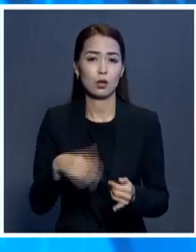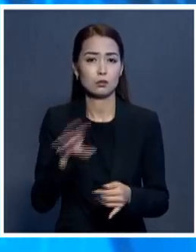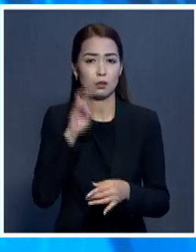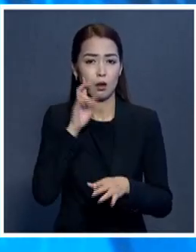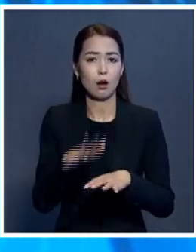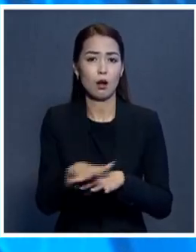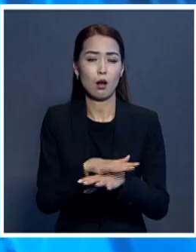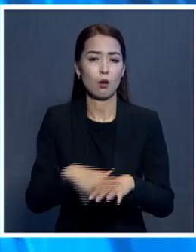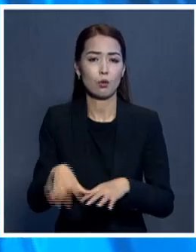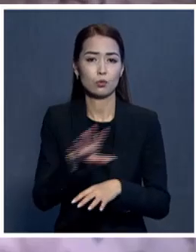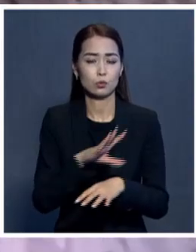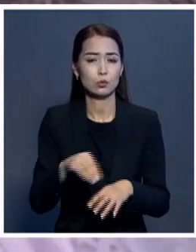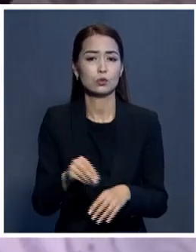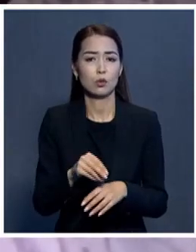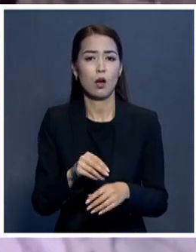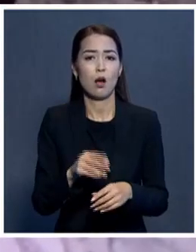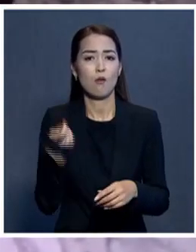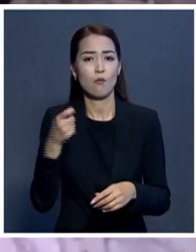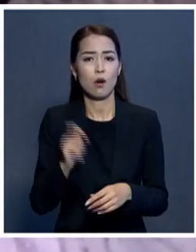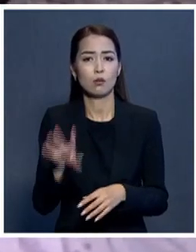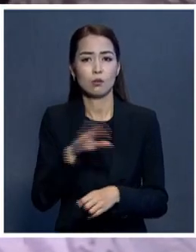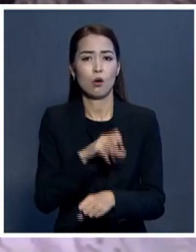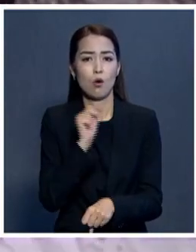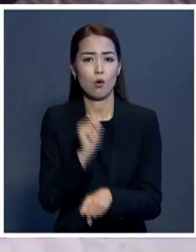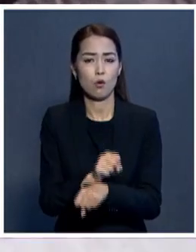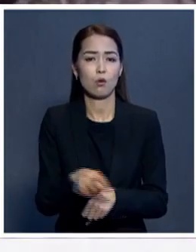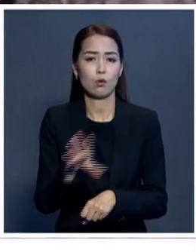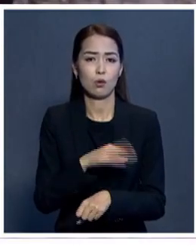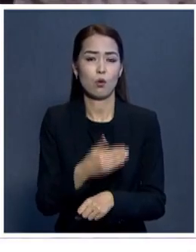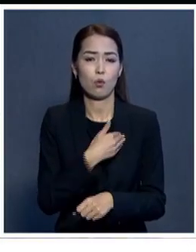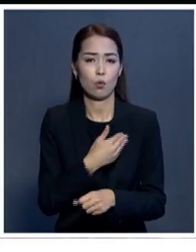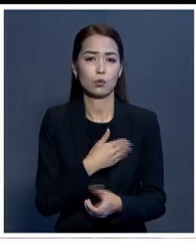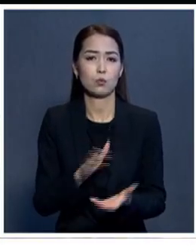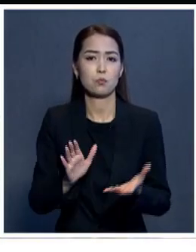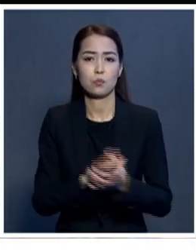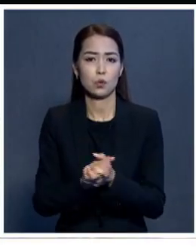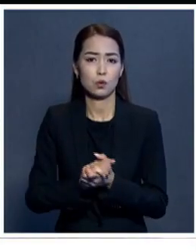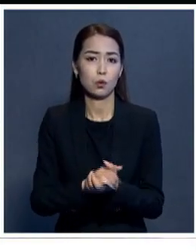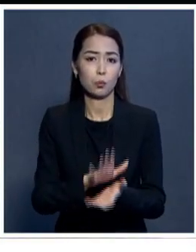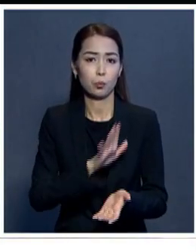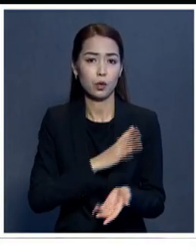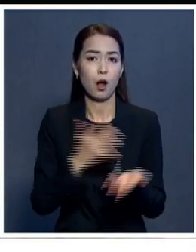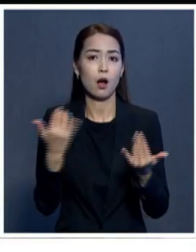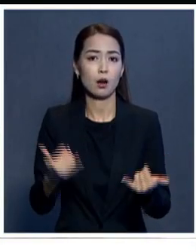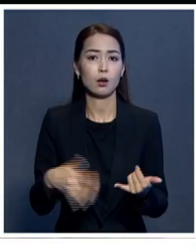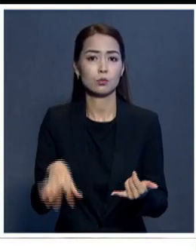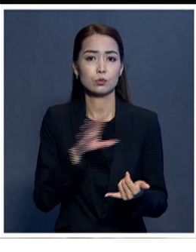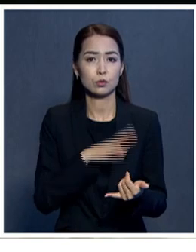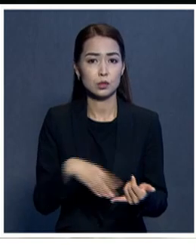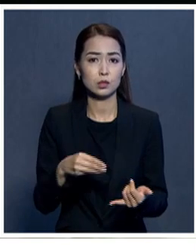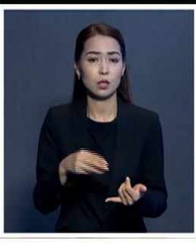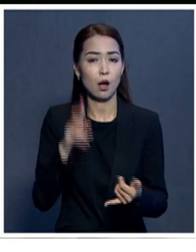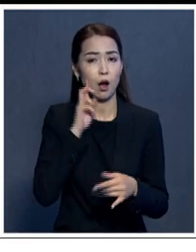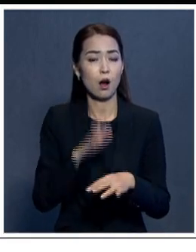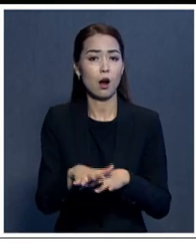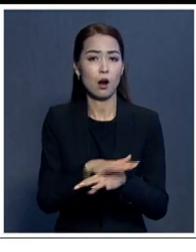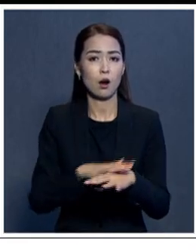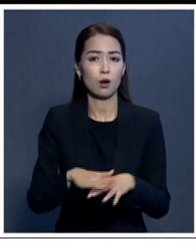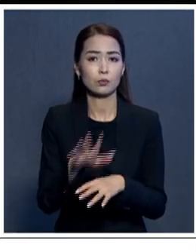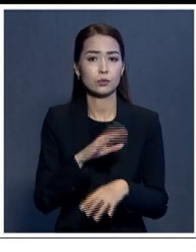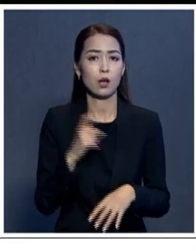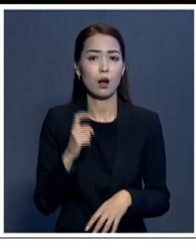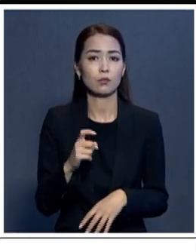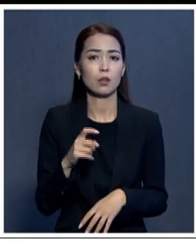ұйым шабуылдарды тоқтатып, тараптарда бейбіт келісім жасауға шақыр. Дегенмен елдің шығысын басып алған Хафтар Мысыр